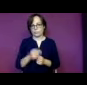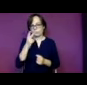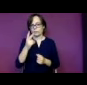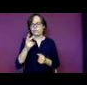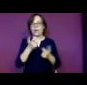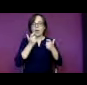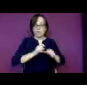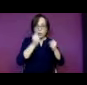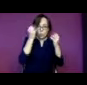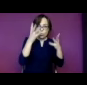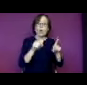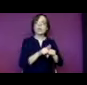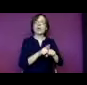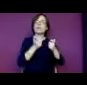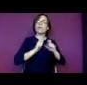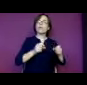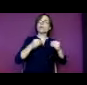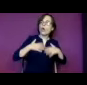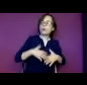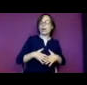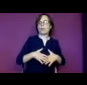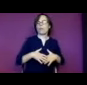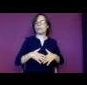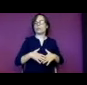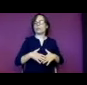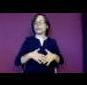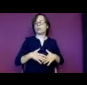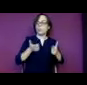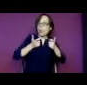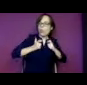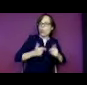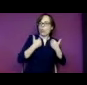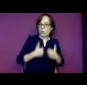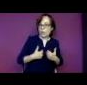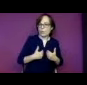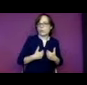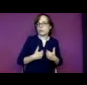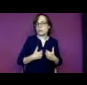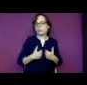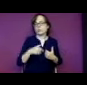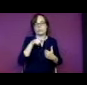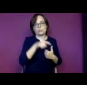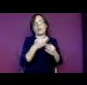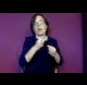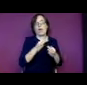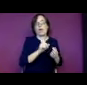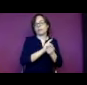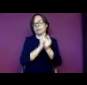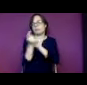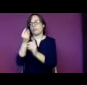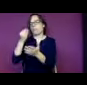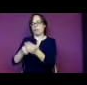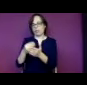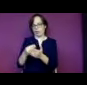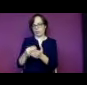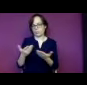i tożsamość wiejska, czy ludowość i folkloryzm, one znajdują w zasadzie spieniężenie na ogromną skalę, zarówno